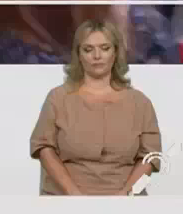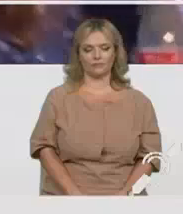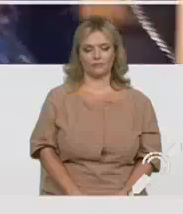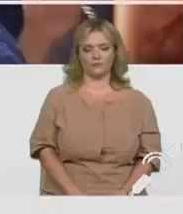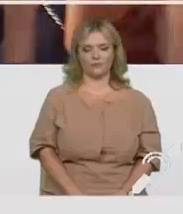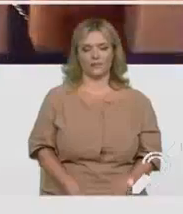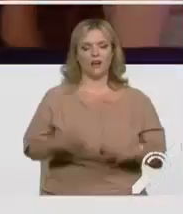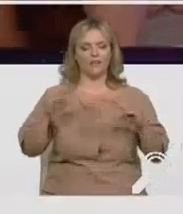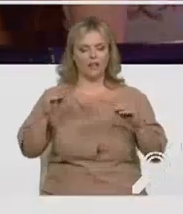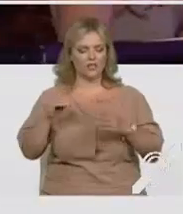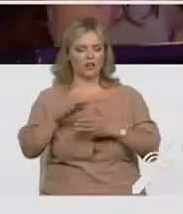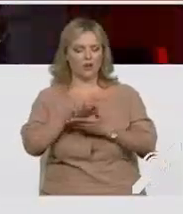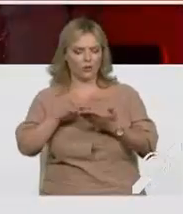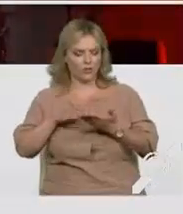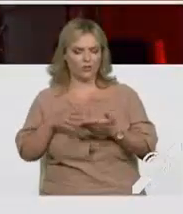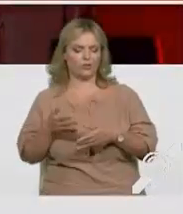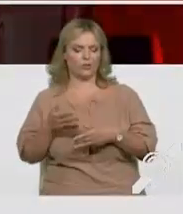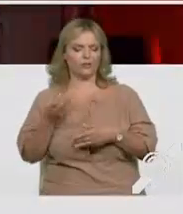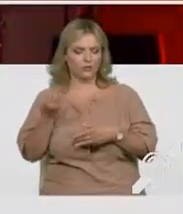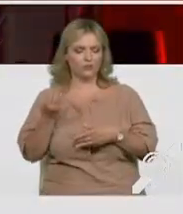Seara a continuat cu Steve Aoki,